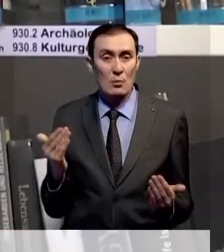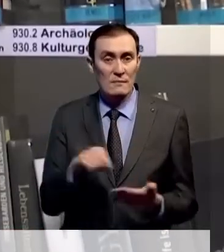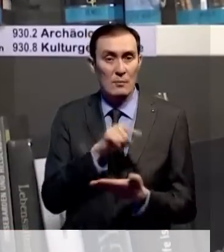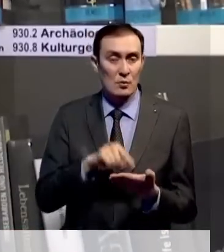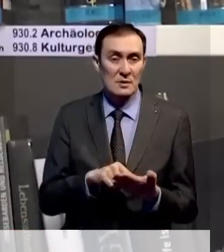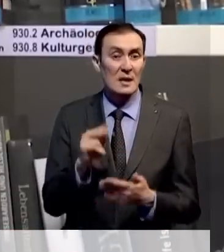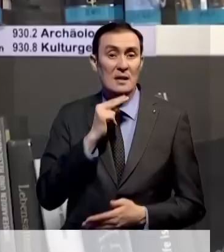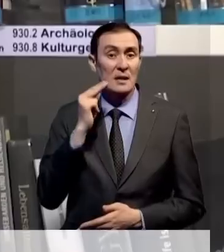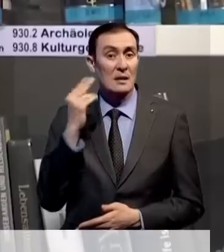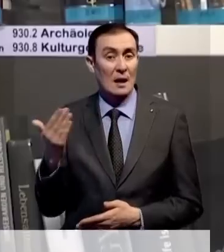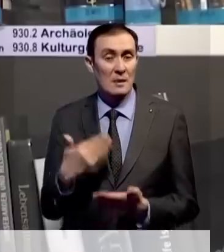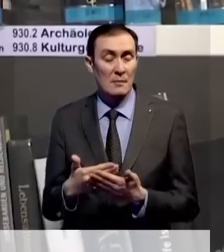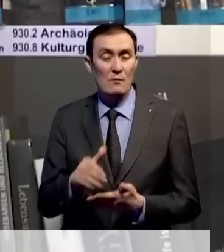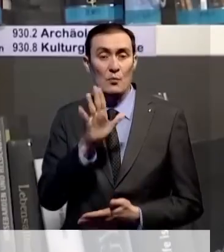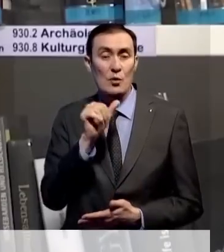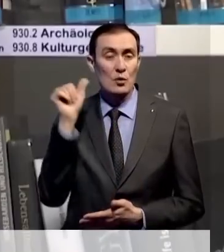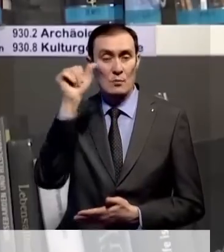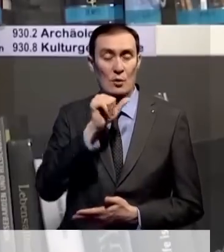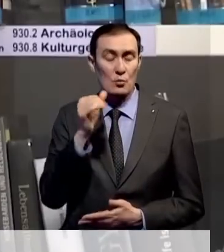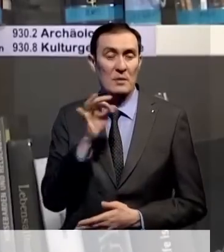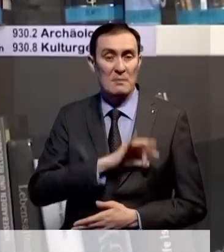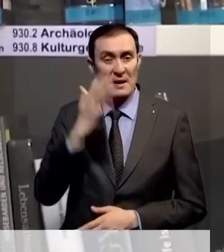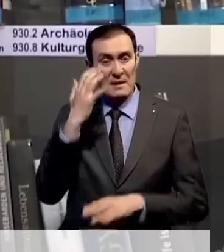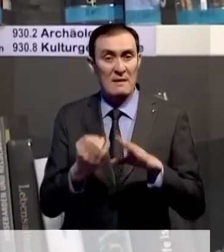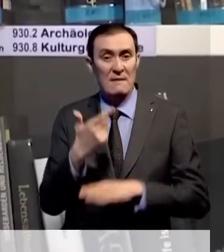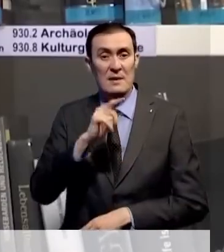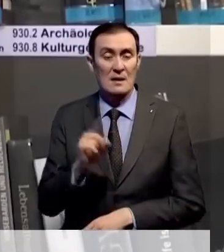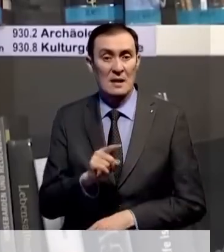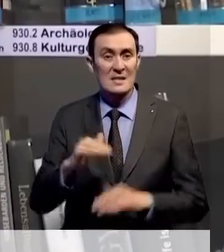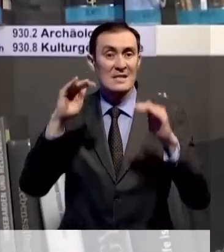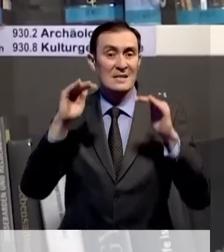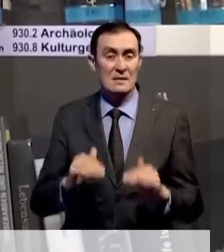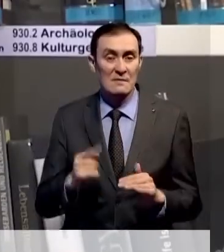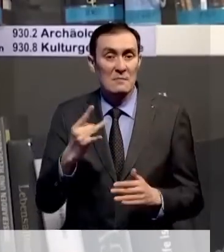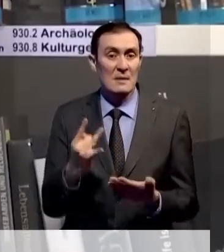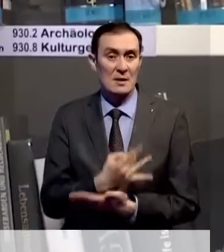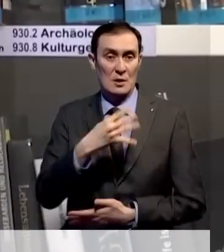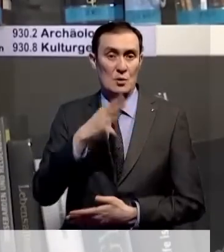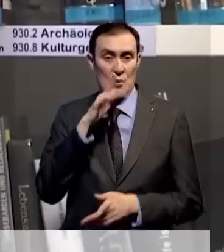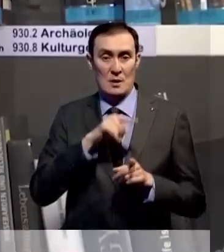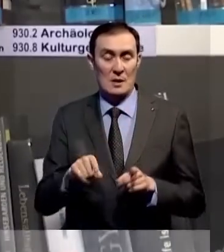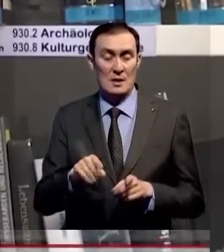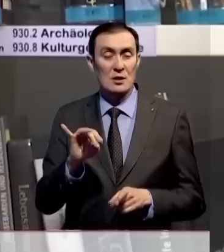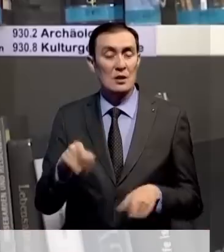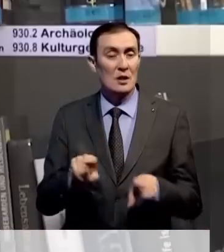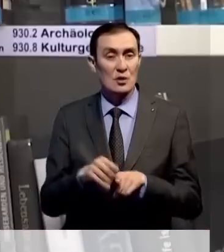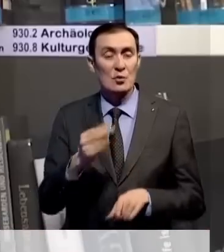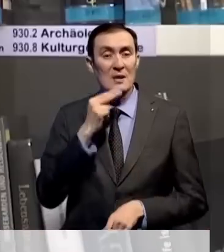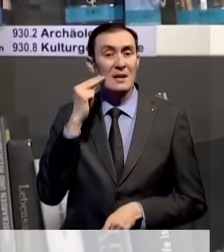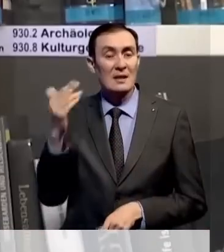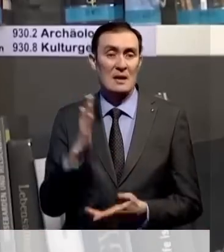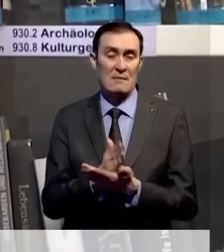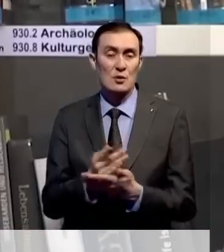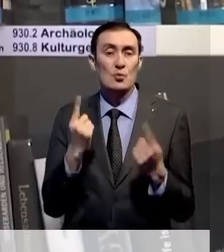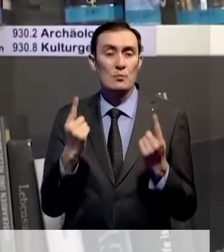это Китай. В прошлом году потребление нефти и газа в Китае снизилось впервые за 40 лет. И давайте не будем забывать, что Китай